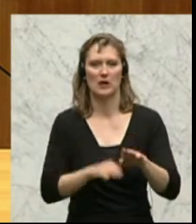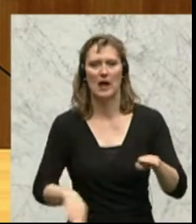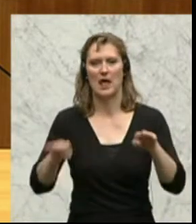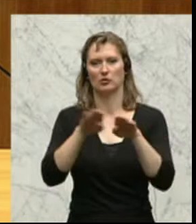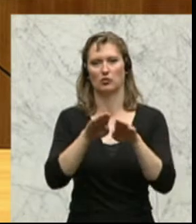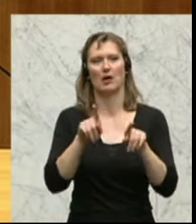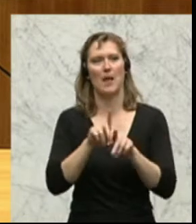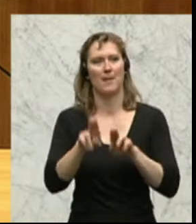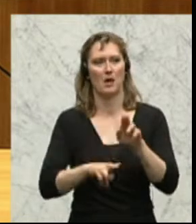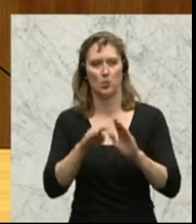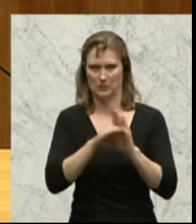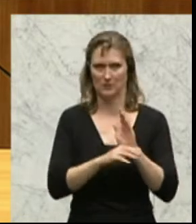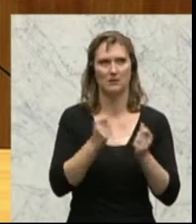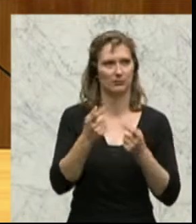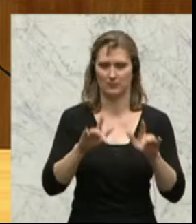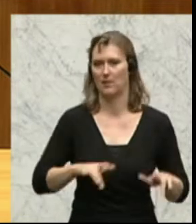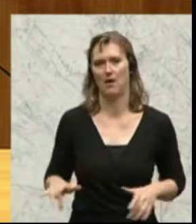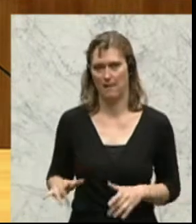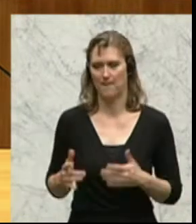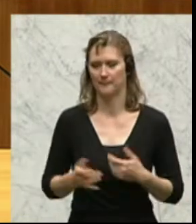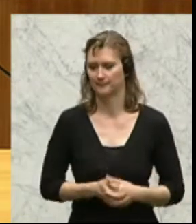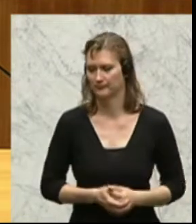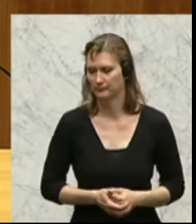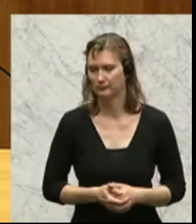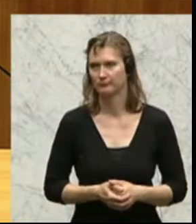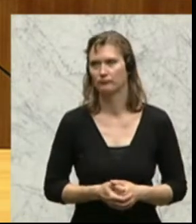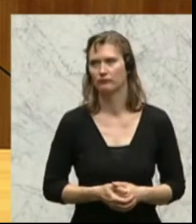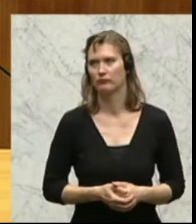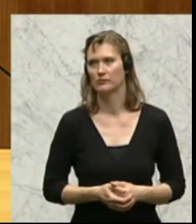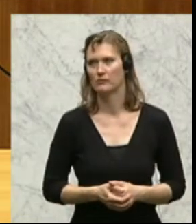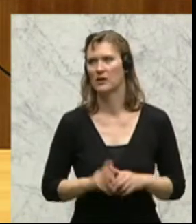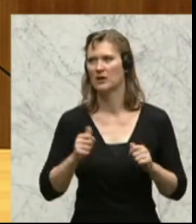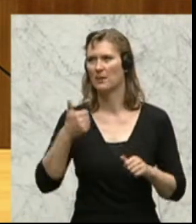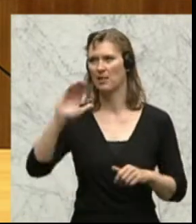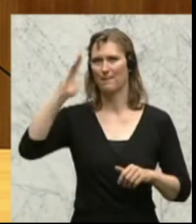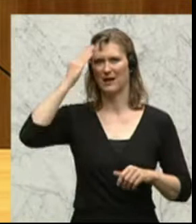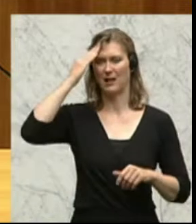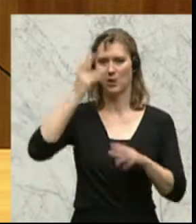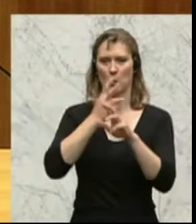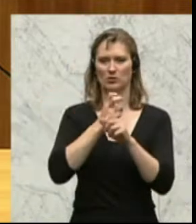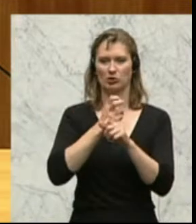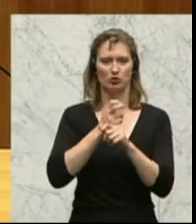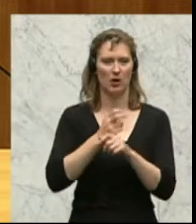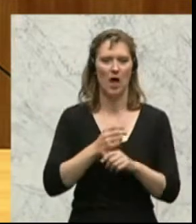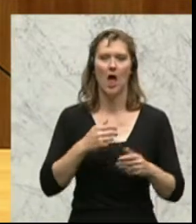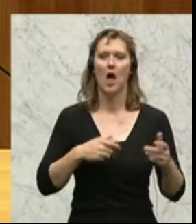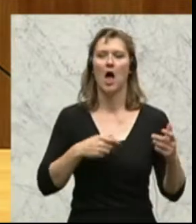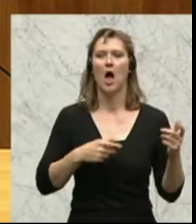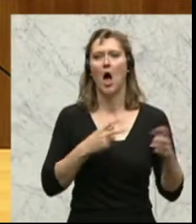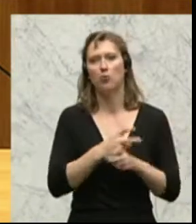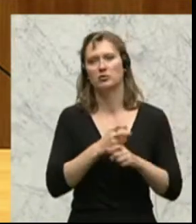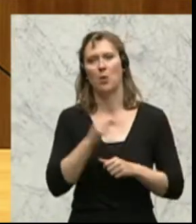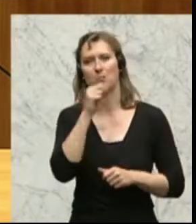Gleichbehandlungsgesetze. Und nach einem bekannten österreichischen Austrobaden ist jeder Österreicher irgendwie